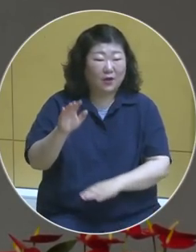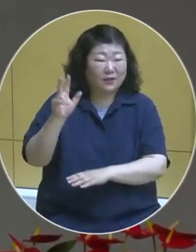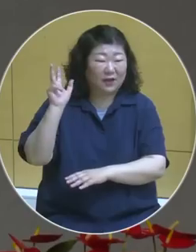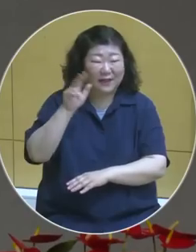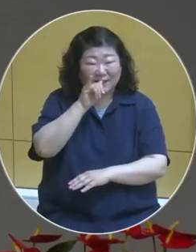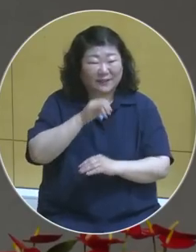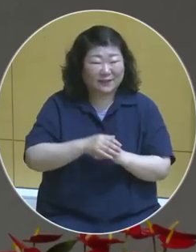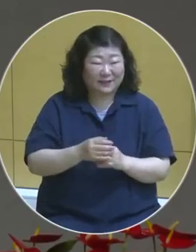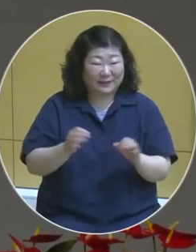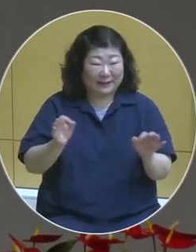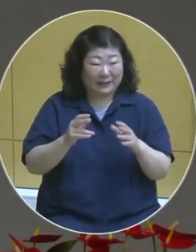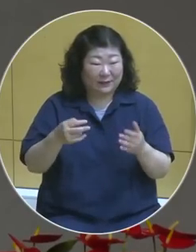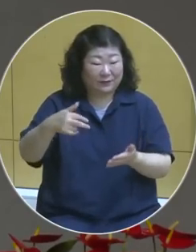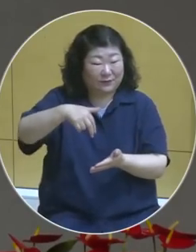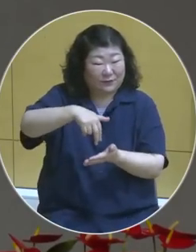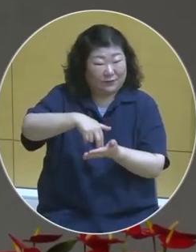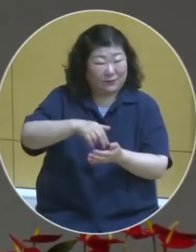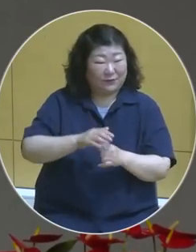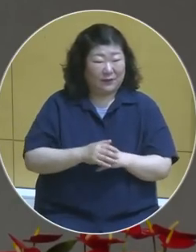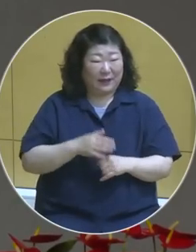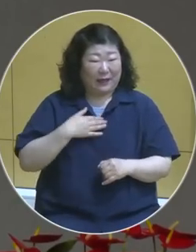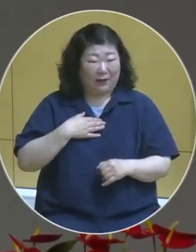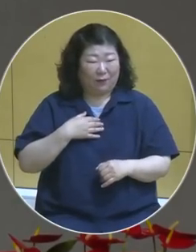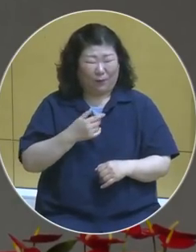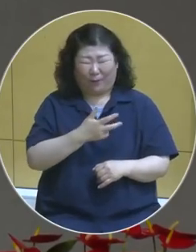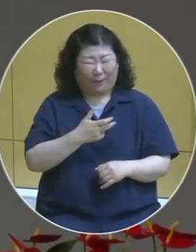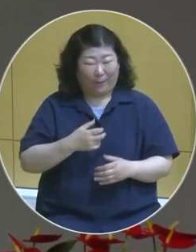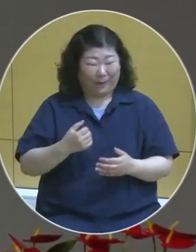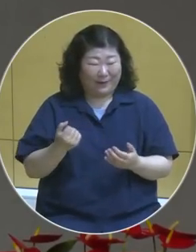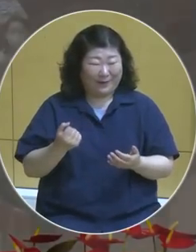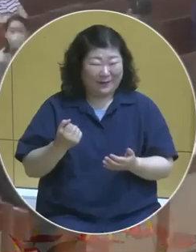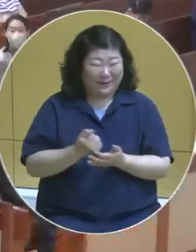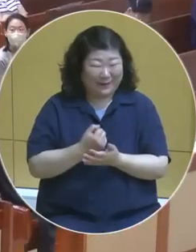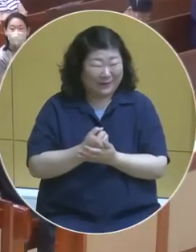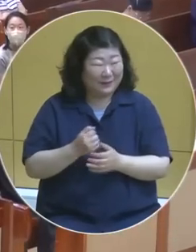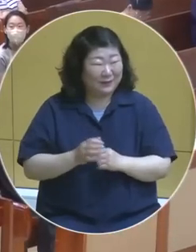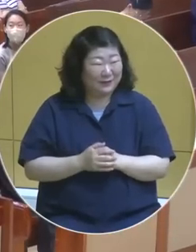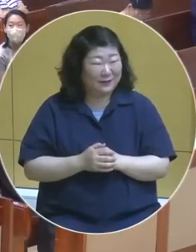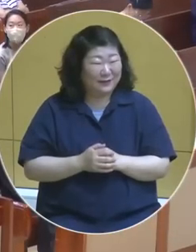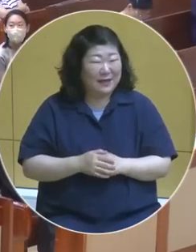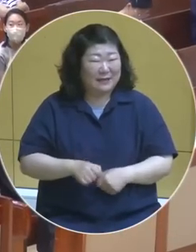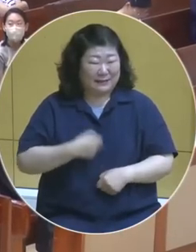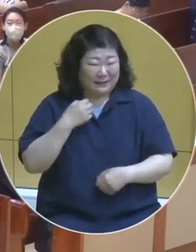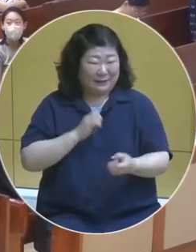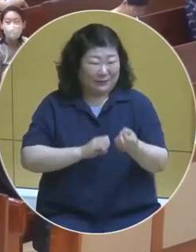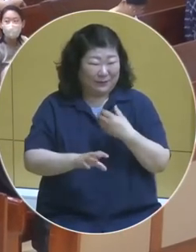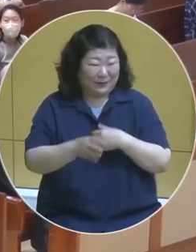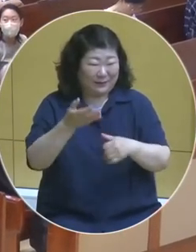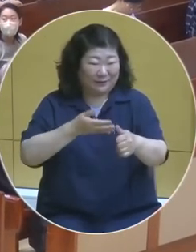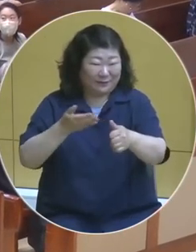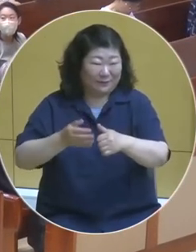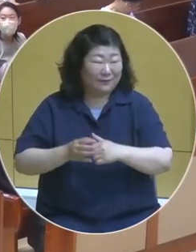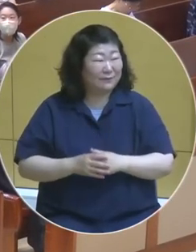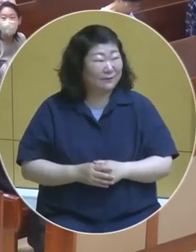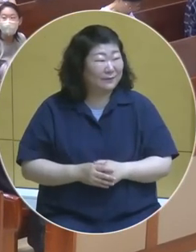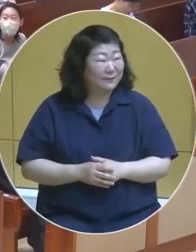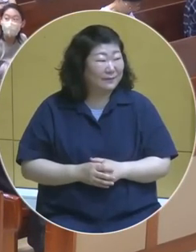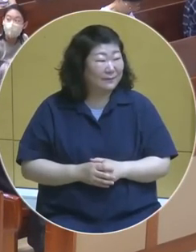예, 잠깐 자리에 일어나시죠. 큰일 날 뿐이었습니다. 예, 진심으로 대답하시길 바랍니다. 손을 드시고요. 예.